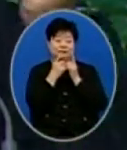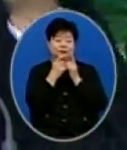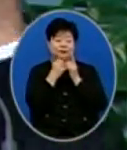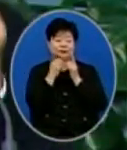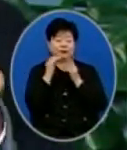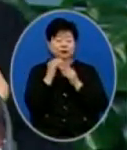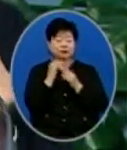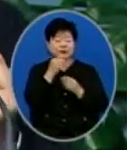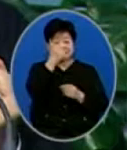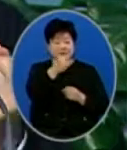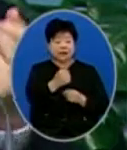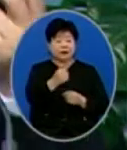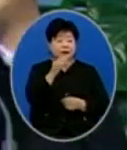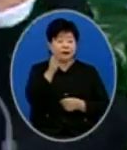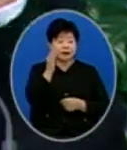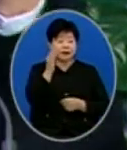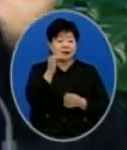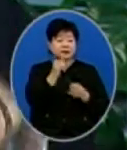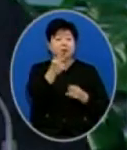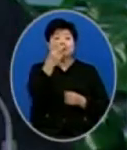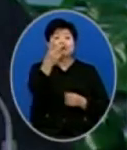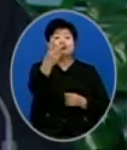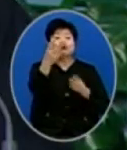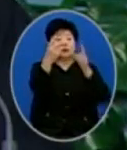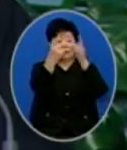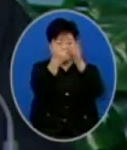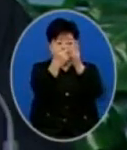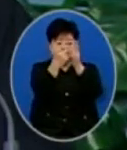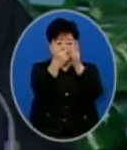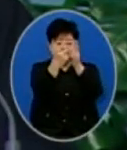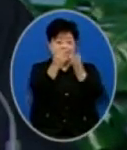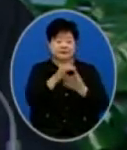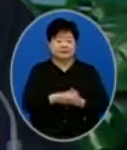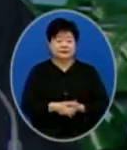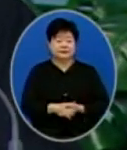요즘 말하면 장관급 되는 두 분을 만났어요